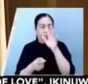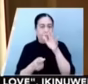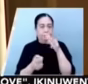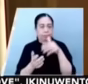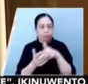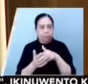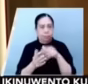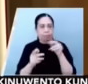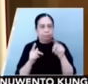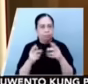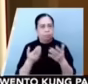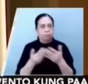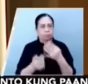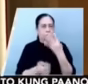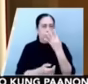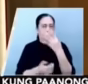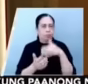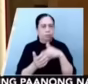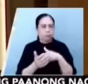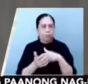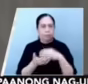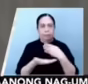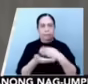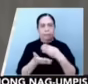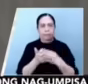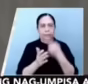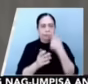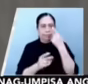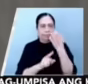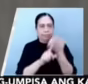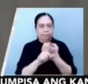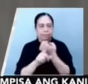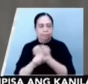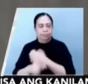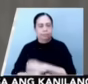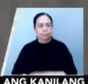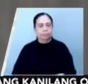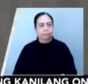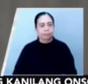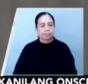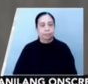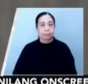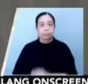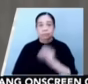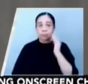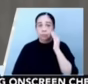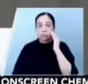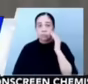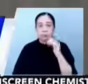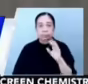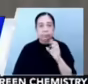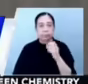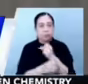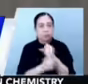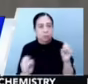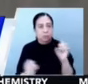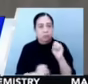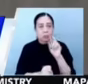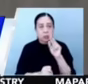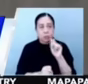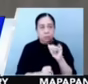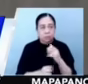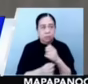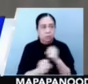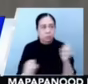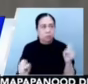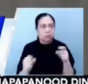sa 4,000 pisong budget para sa bawat isa. Alam mo, yung security lang natin, ilan daan na yan, di